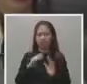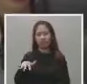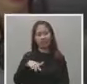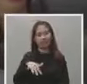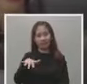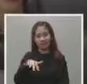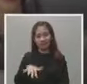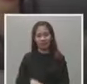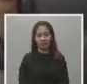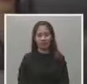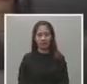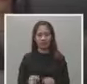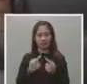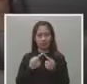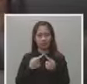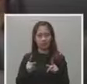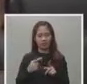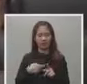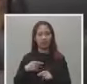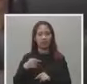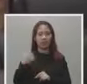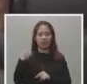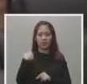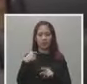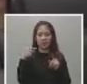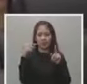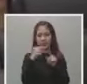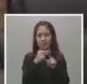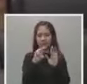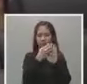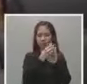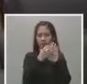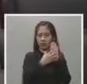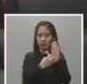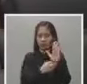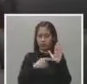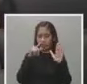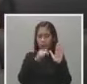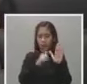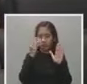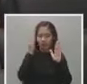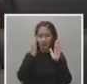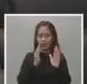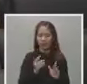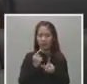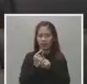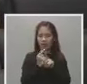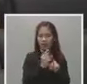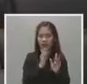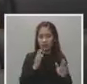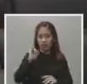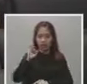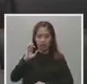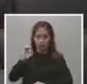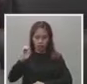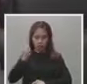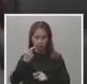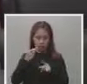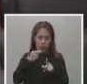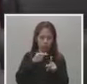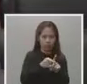แหละครับแต่โพสต์ข้อความที่มีหลักการและมีผู้ติดตามมากเสียหน่อยIO ก็เข้าไปคุกค